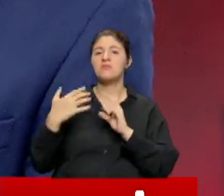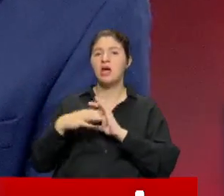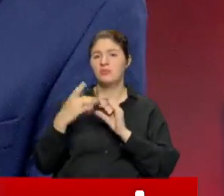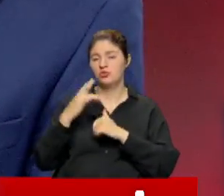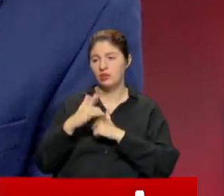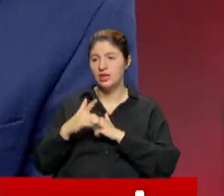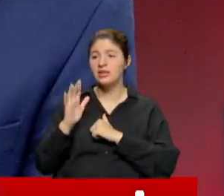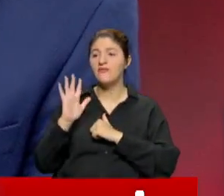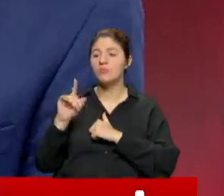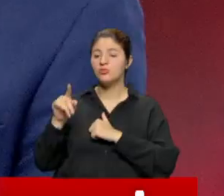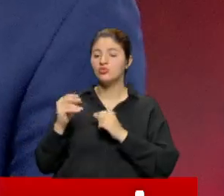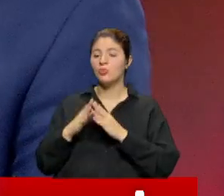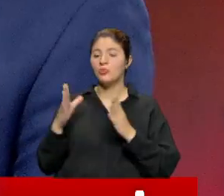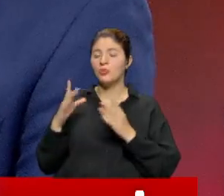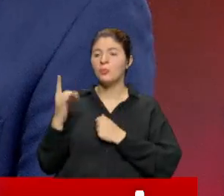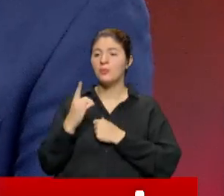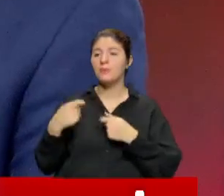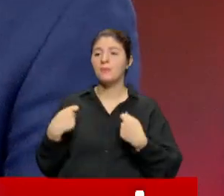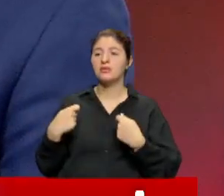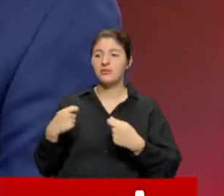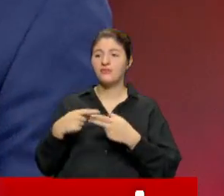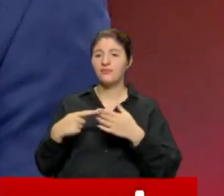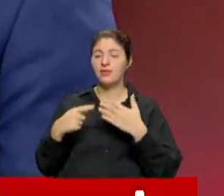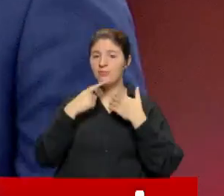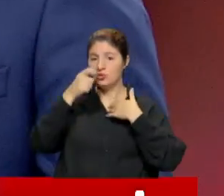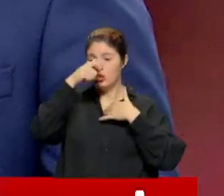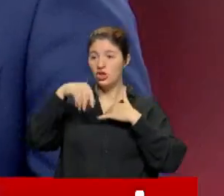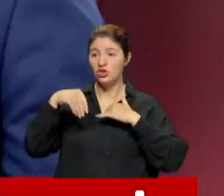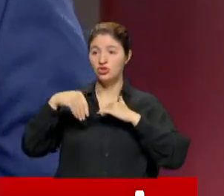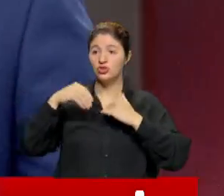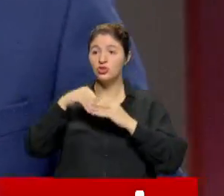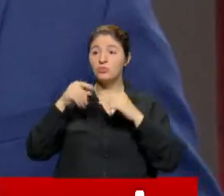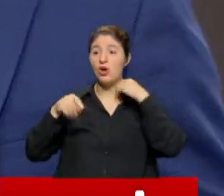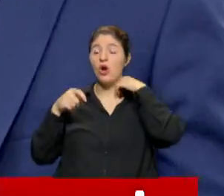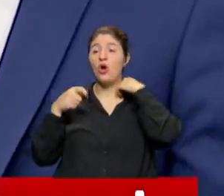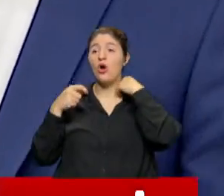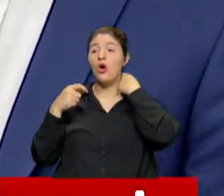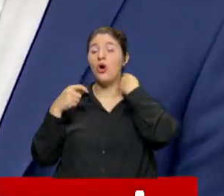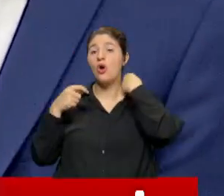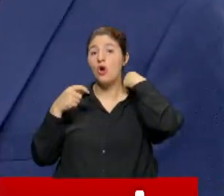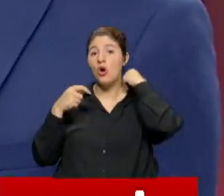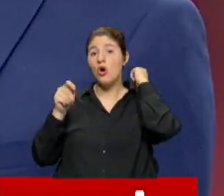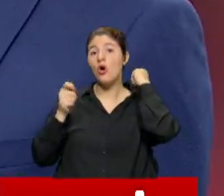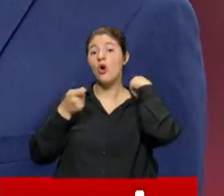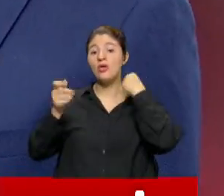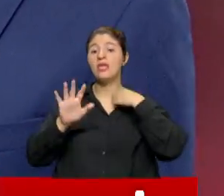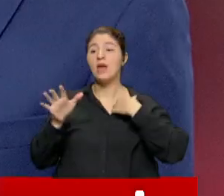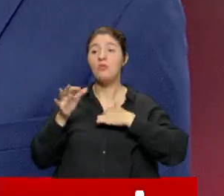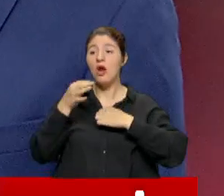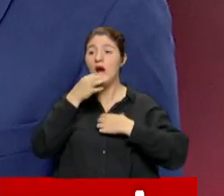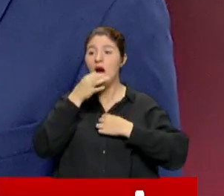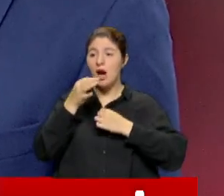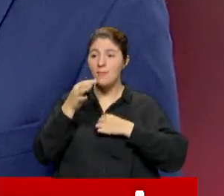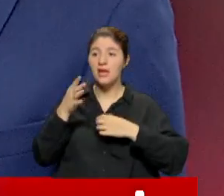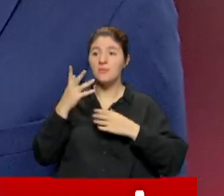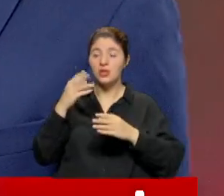ülkeyiz Ve bu çok büyük bir maliyet kalemi Türkiye için yani bunu ödeyemiyor algısı bile ya da bu haber bile Türkiye